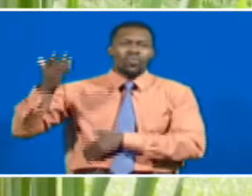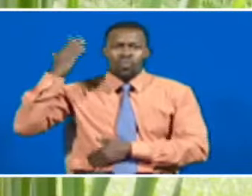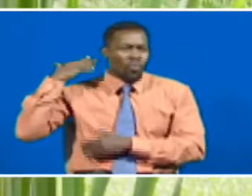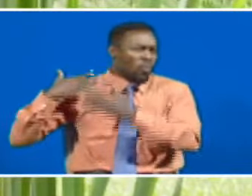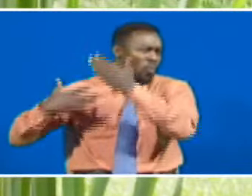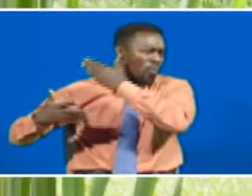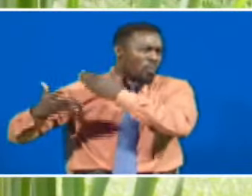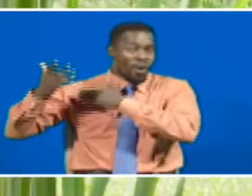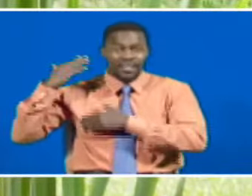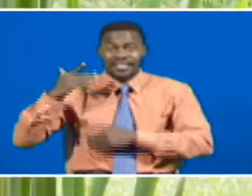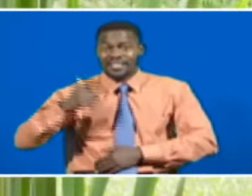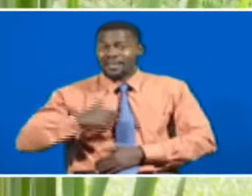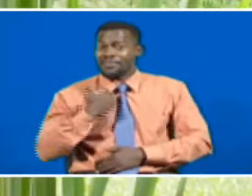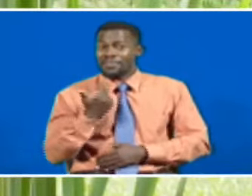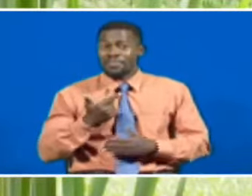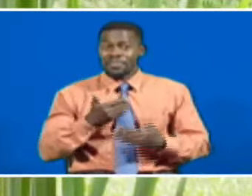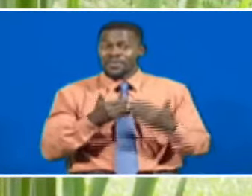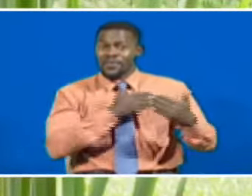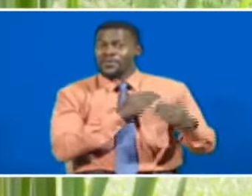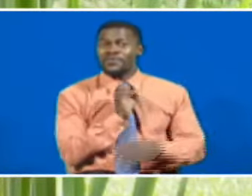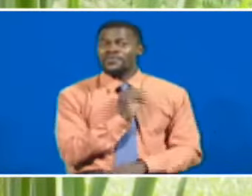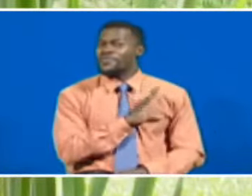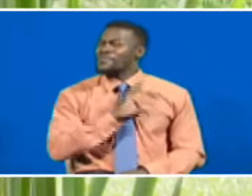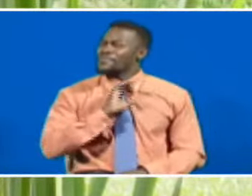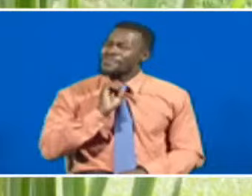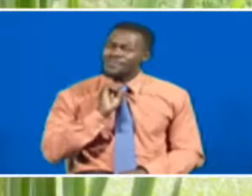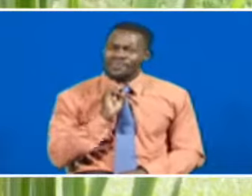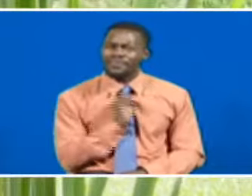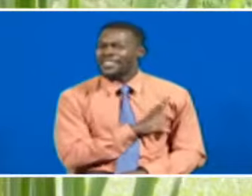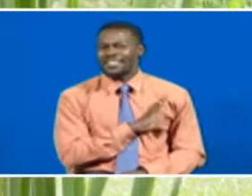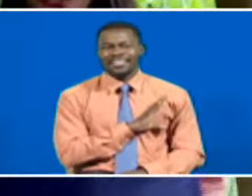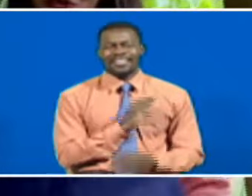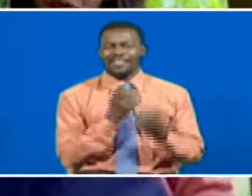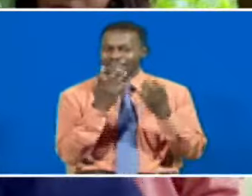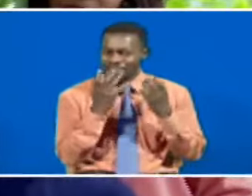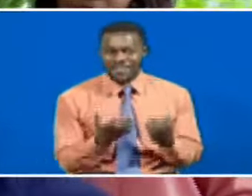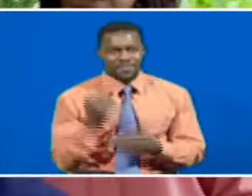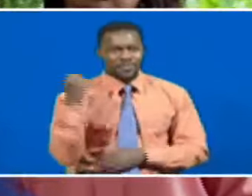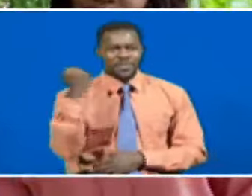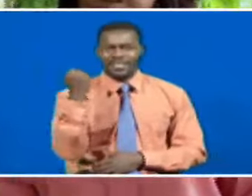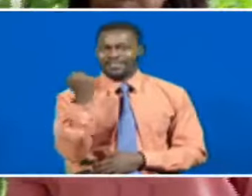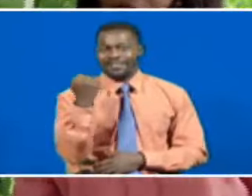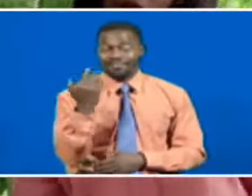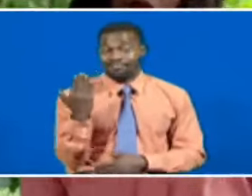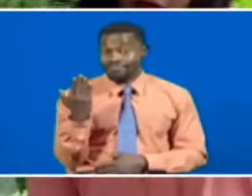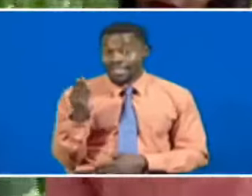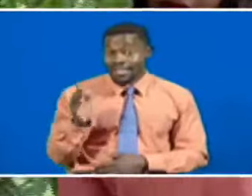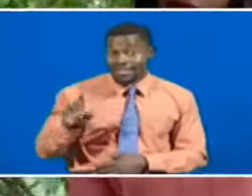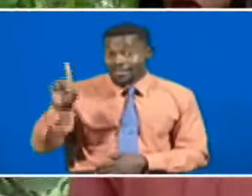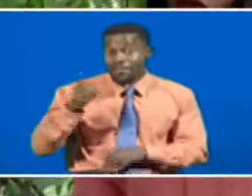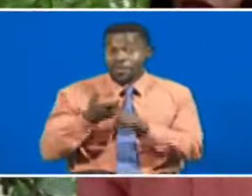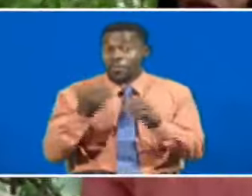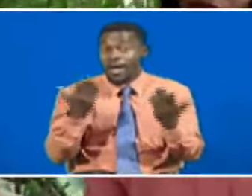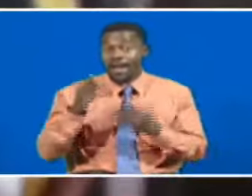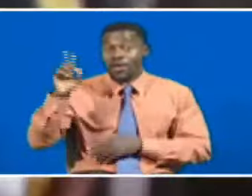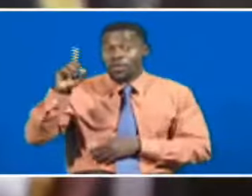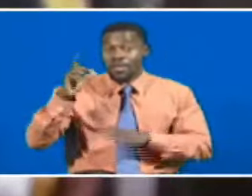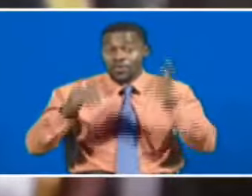ambaye anasema siwezi ingia mambo ya siasa. Siwezi kabisa. Mwanafunzi huyu wa chuo kikuu cha